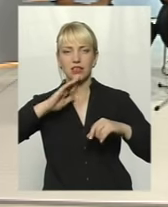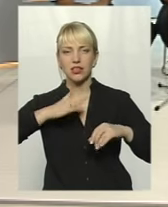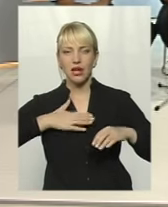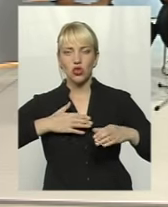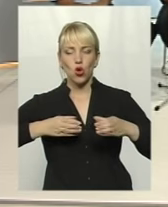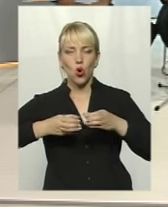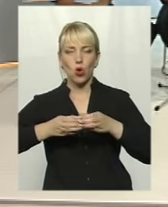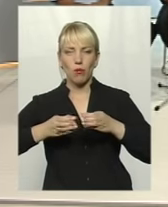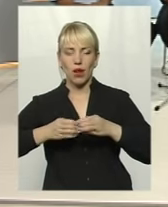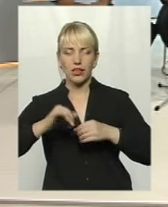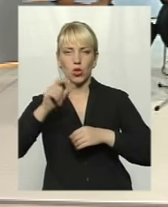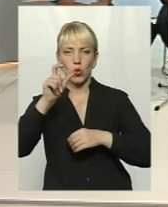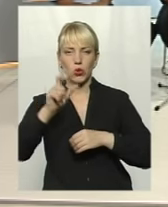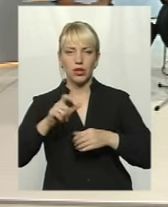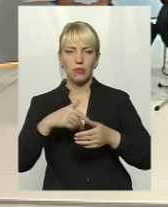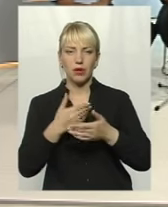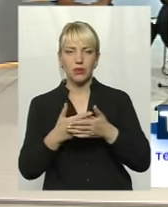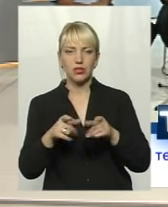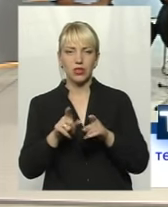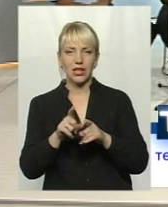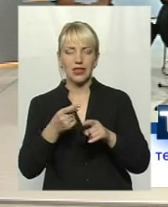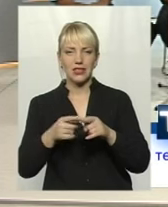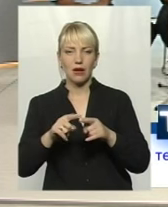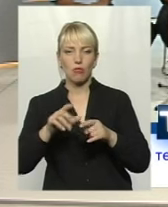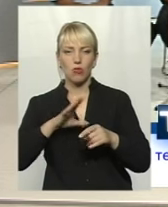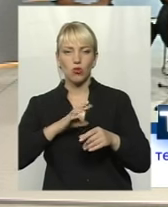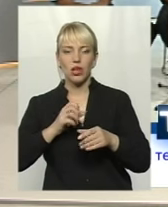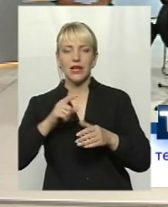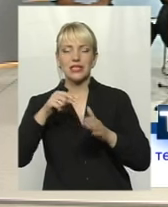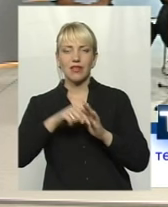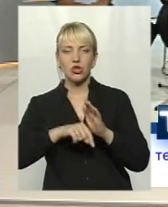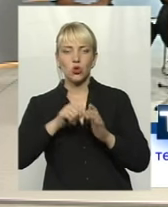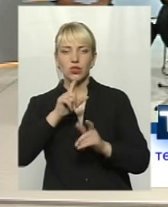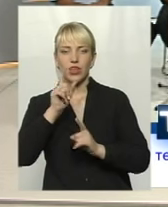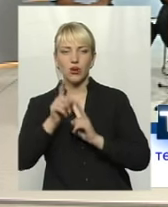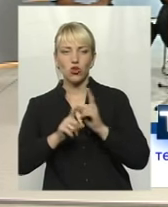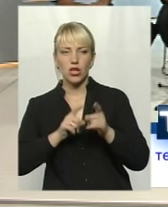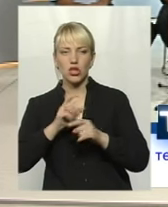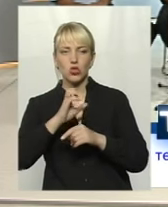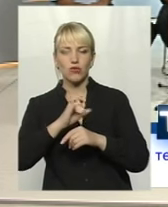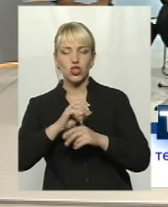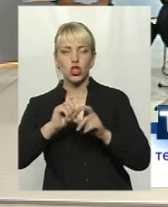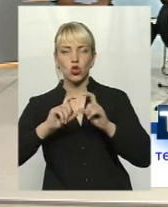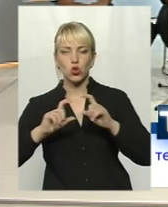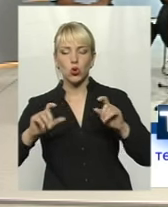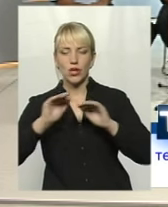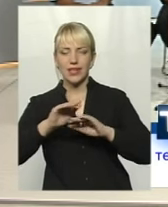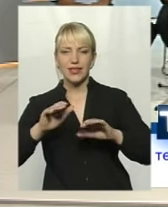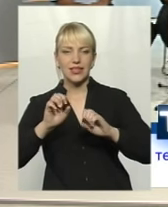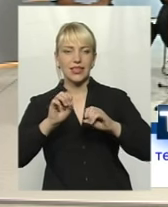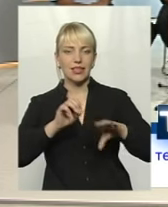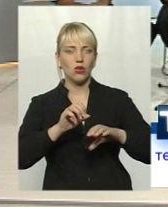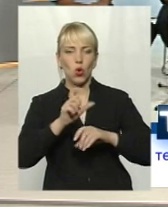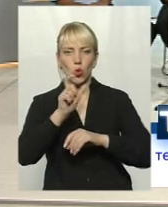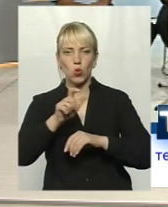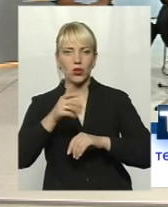людині... Ну, приблизно, це звучало так, в зв'язку з реорганізацією Шпецінецької школи... Тобто, люди не залишені, вони не на вулиці,